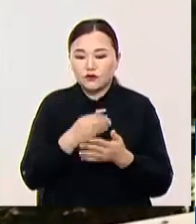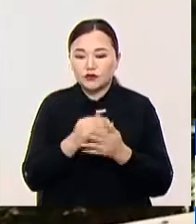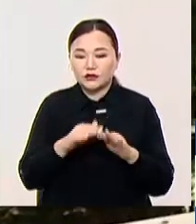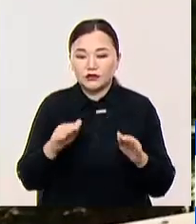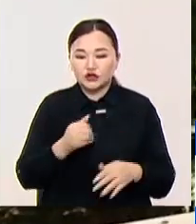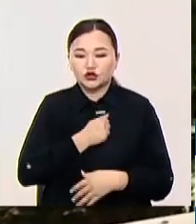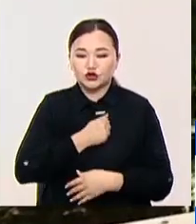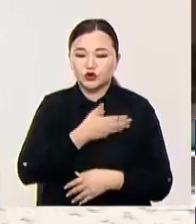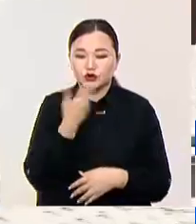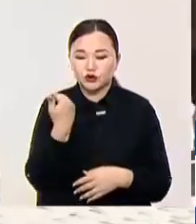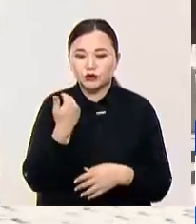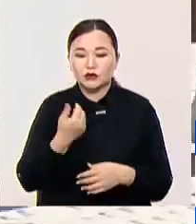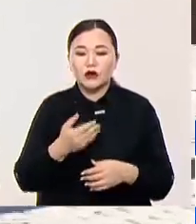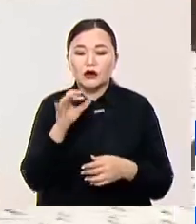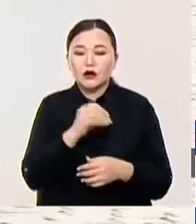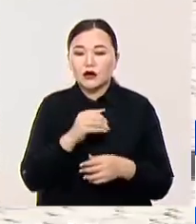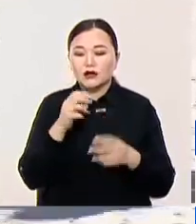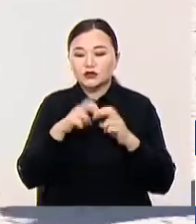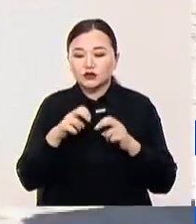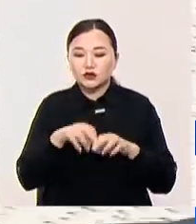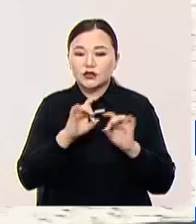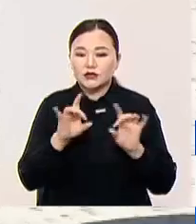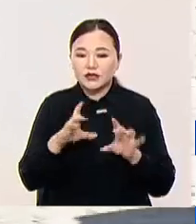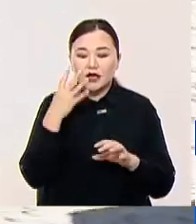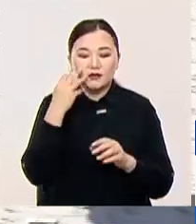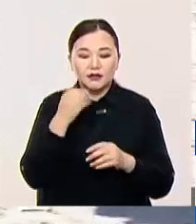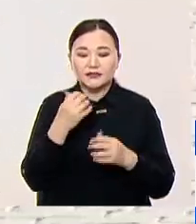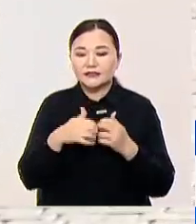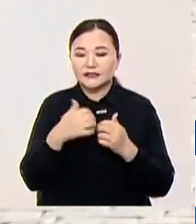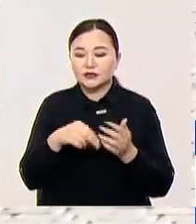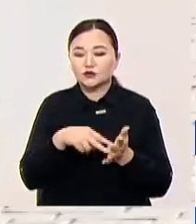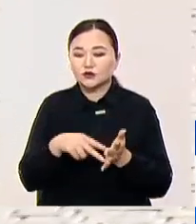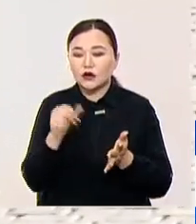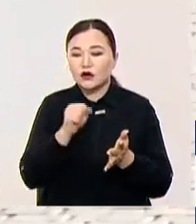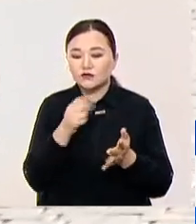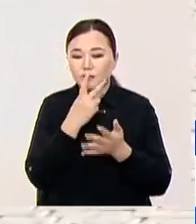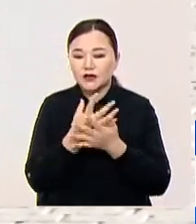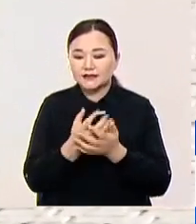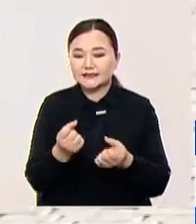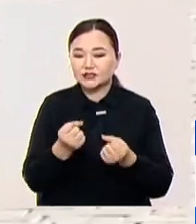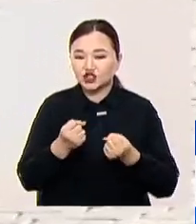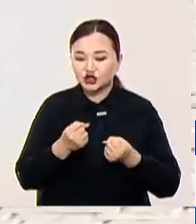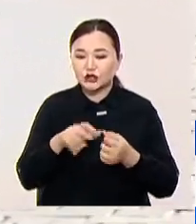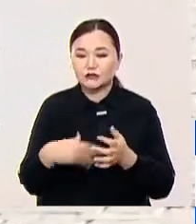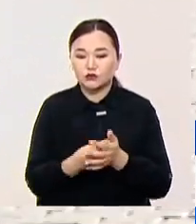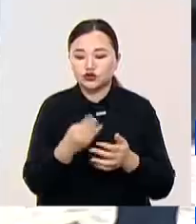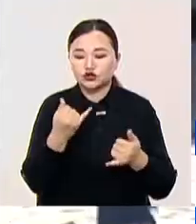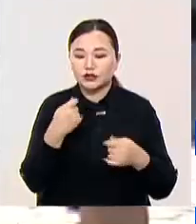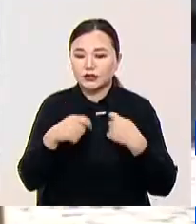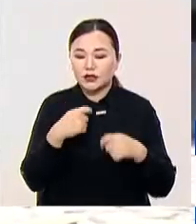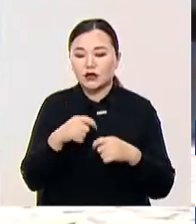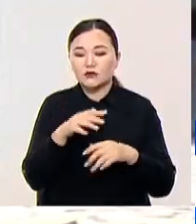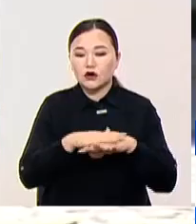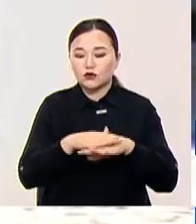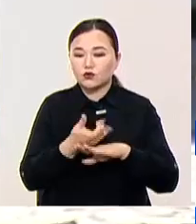неге жанашырлық танытпайды деп. Ал сарапшылардың айтуынша Алматыдағы орташа баға тамыздағы көрсеткішті ұстап тұр екен. Нарықтағы баға қара халықтың